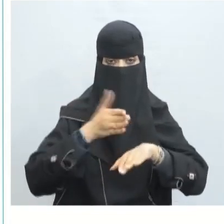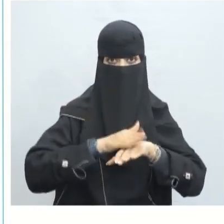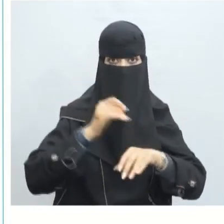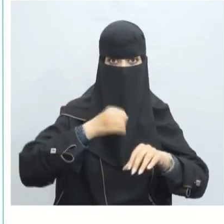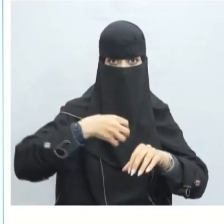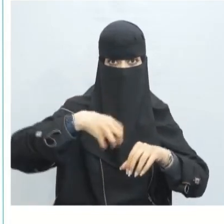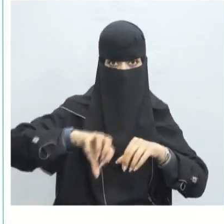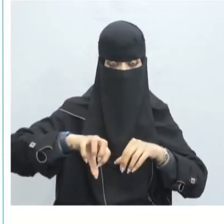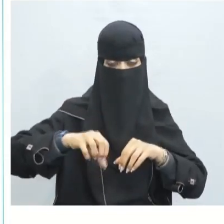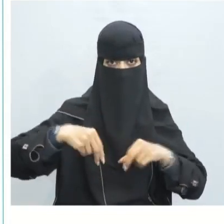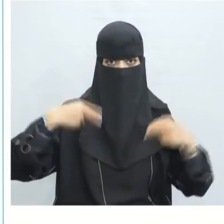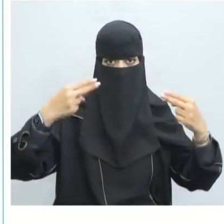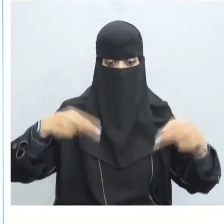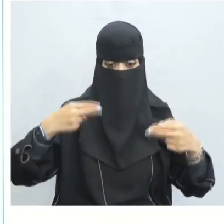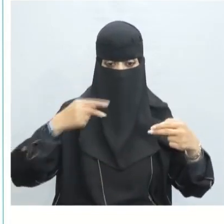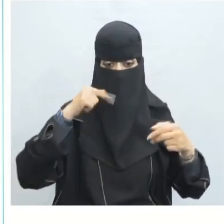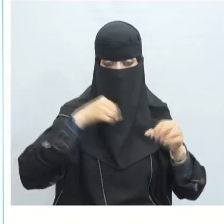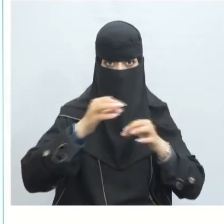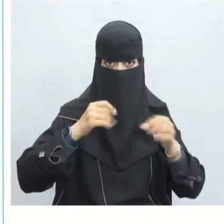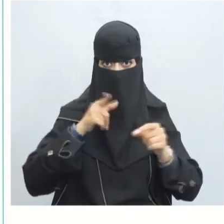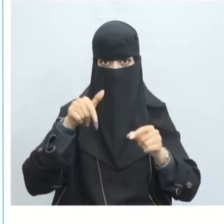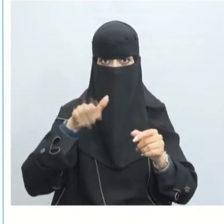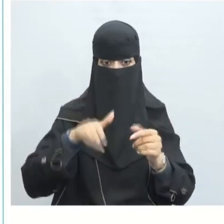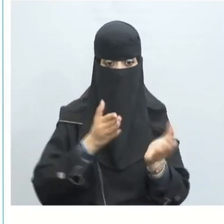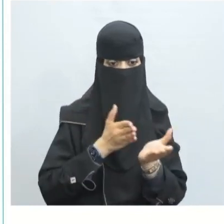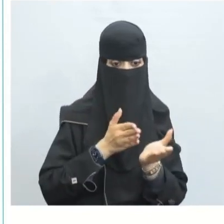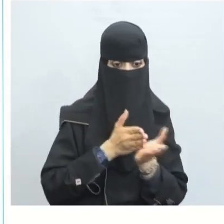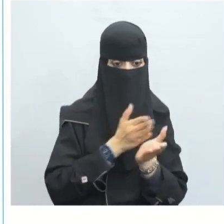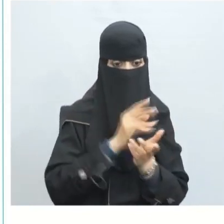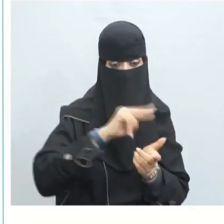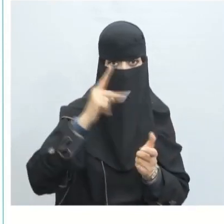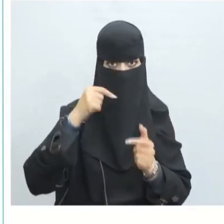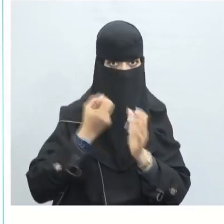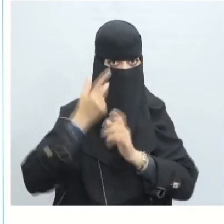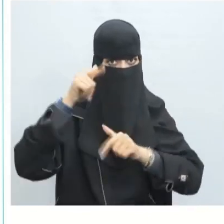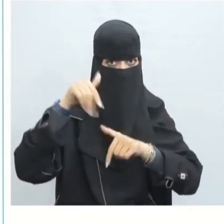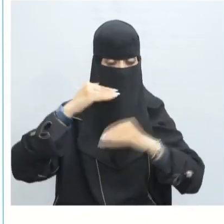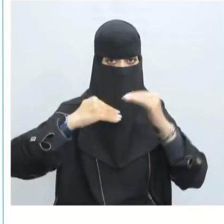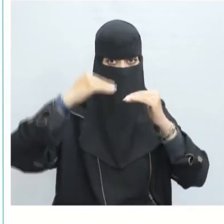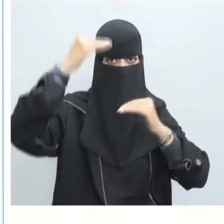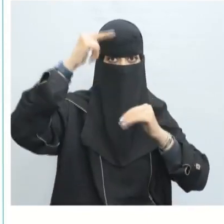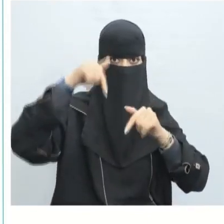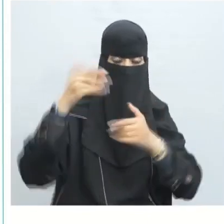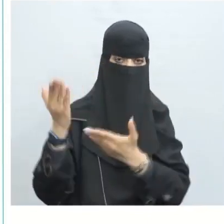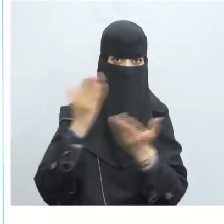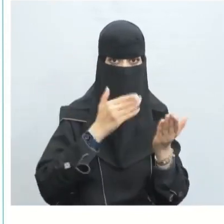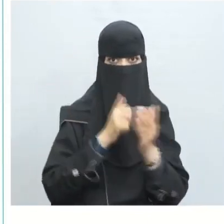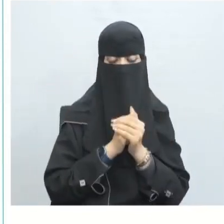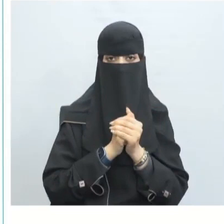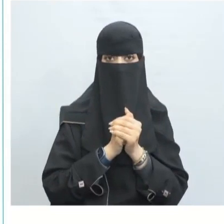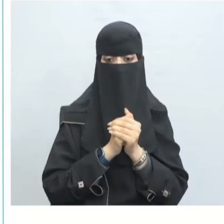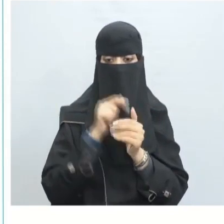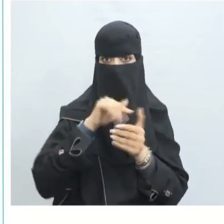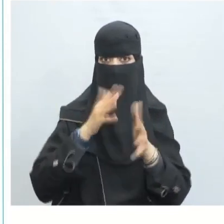لها هناك عدد من الطرائق التي يمكن من خلالها لتوقع مستويات الحضور اذا الفعاليات او الحضور او توقع المستوى